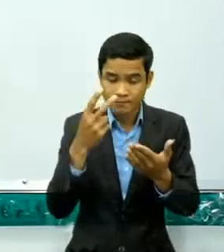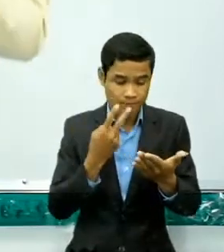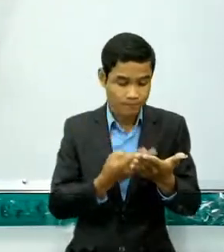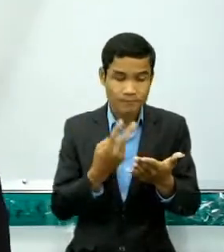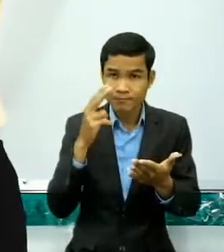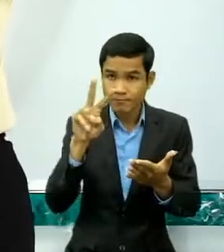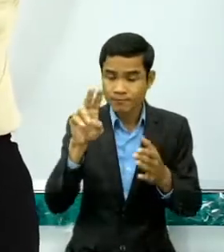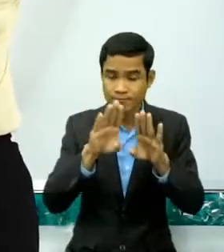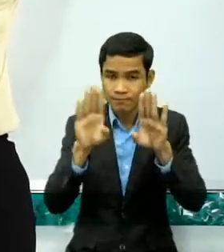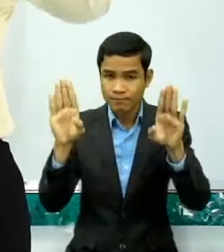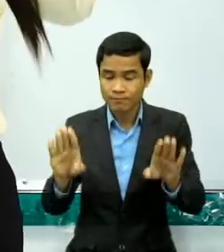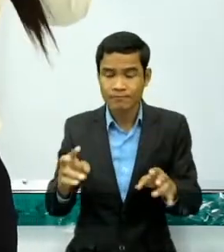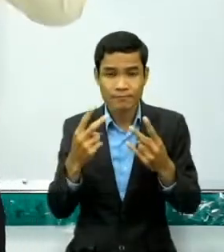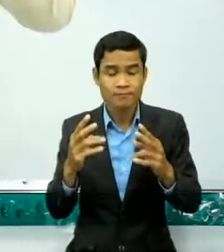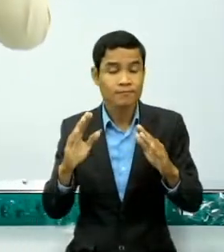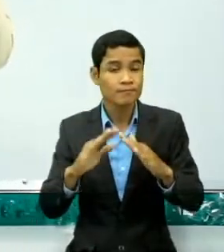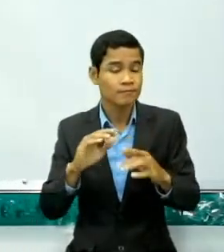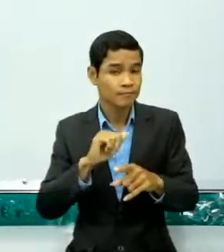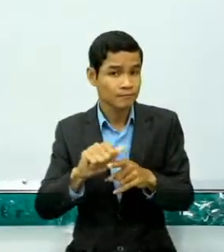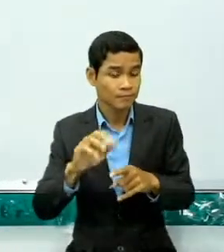ផ្ទាត់ជាមួយអ្នកគ្រូ